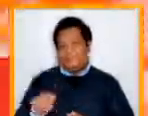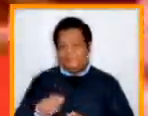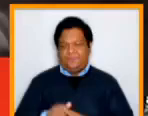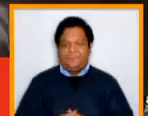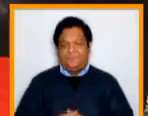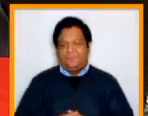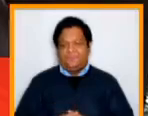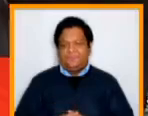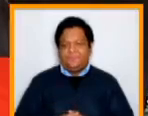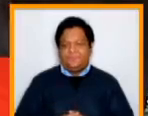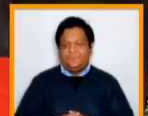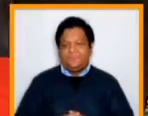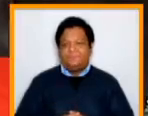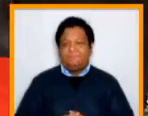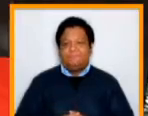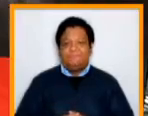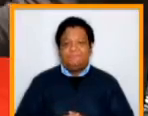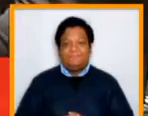Kuya Kim!